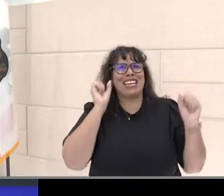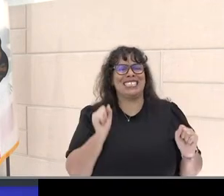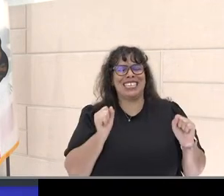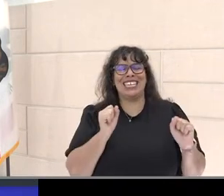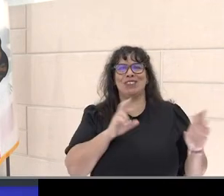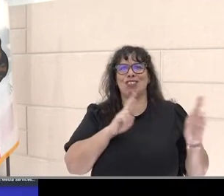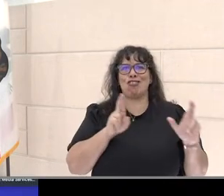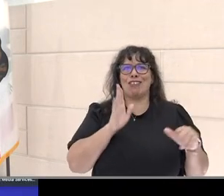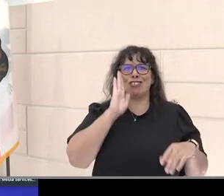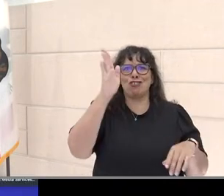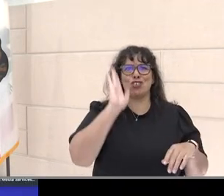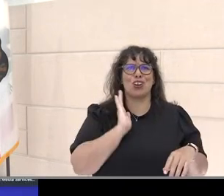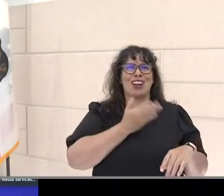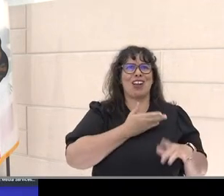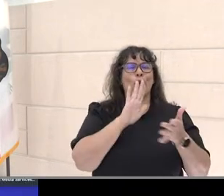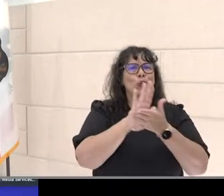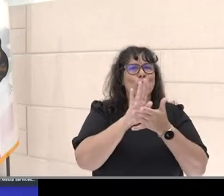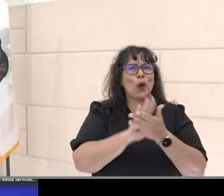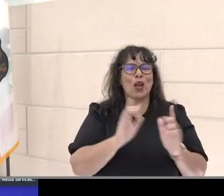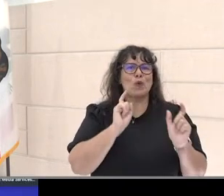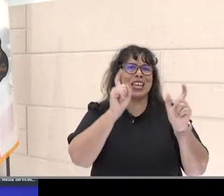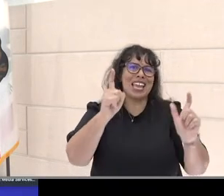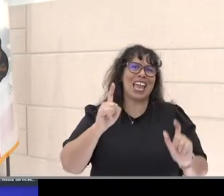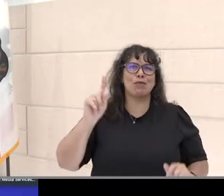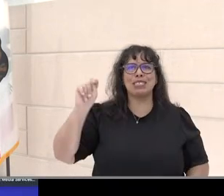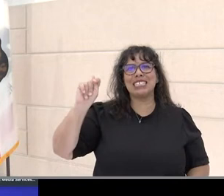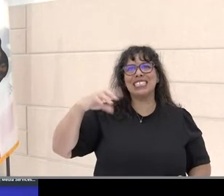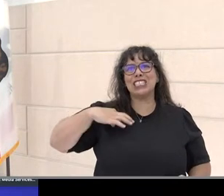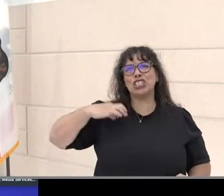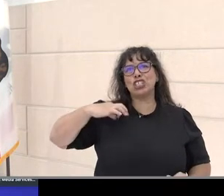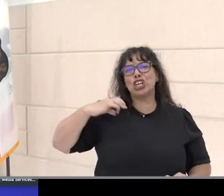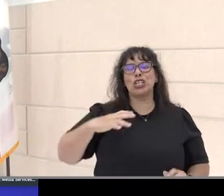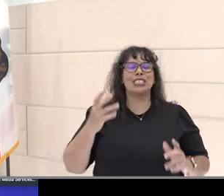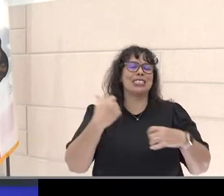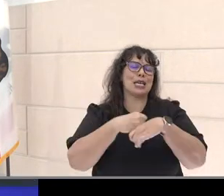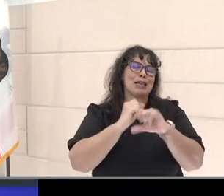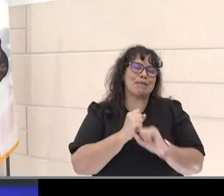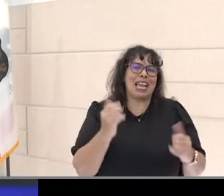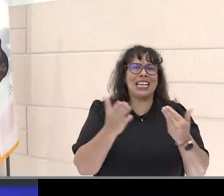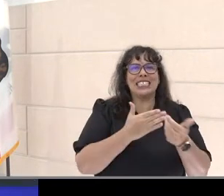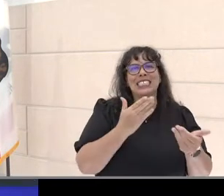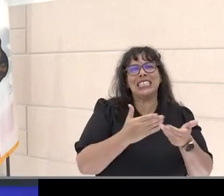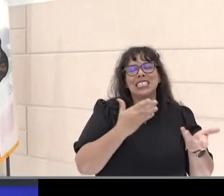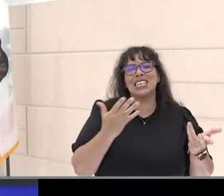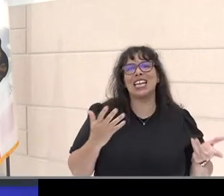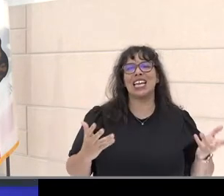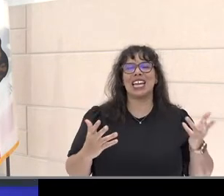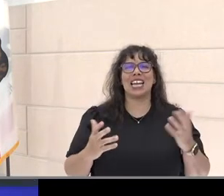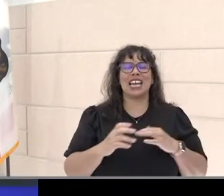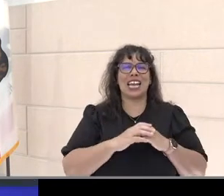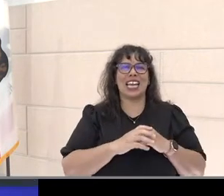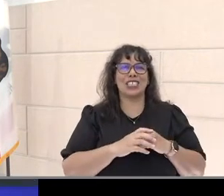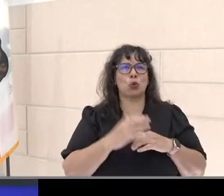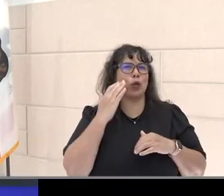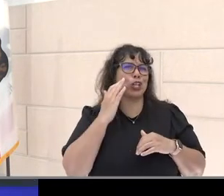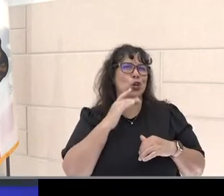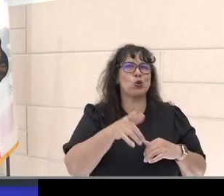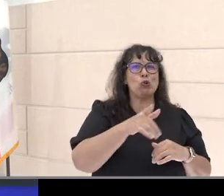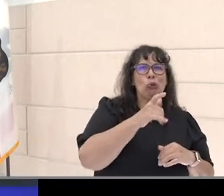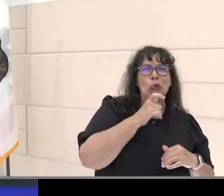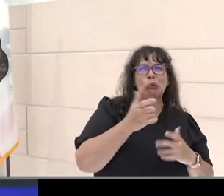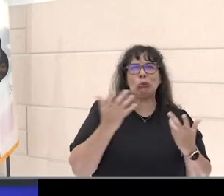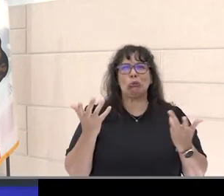านที่ดับปีสถานที่ดับมวยสติดับนั่นก็ถ้าโจรวมในขนมกันไปที่หายังใจใจเจียเอายืดสำหรับเอาปุ๋ยเ